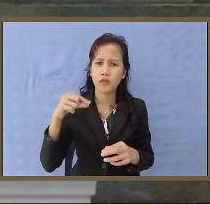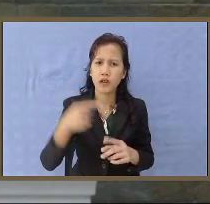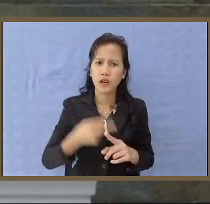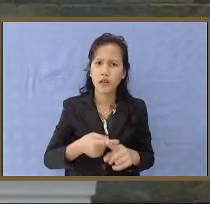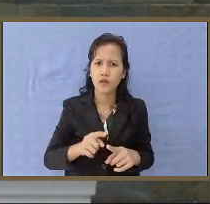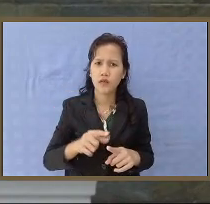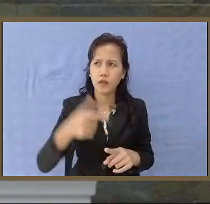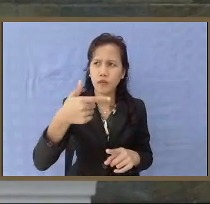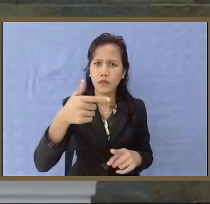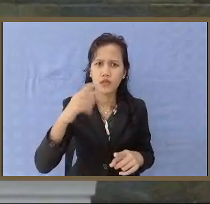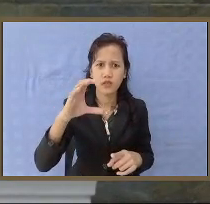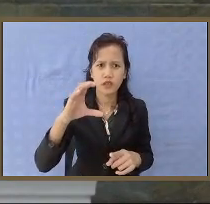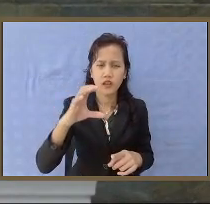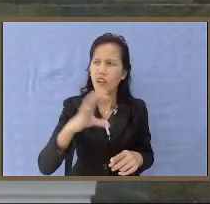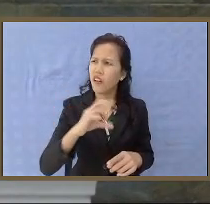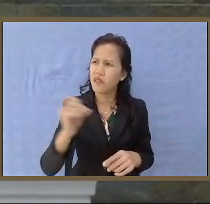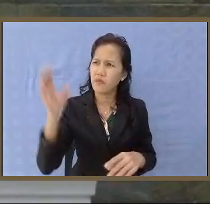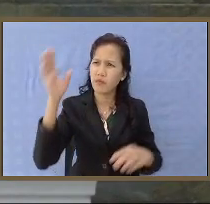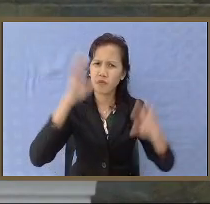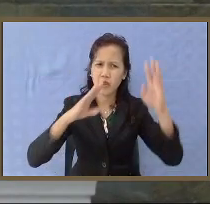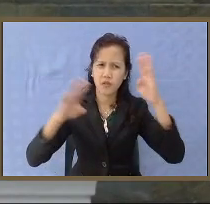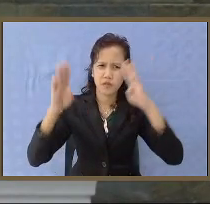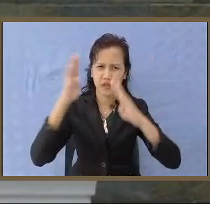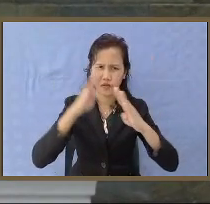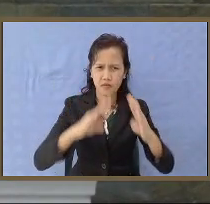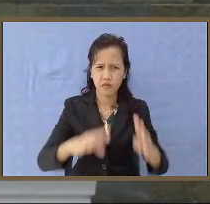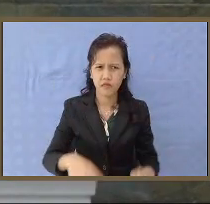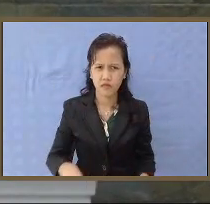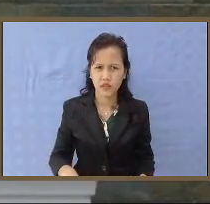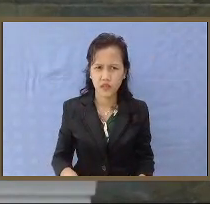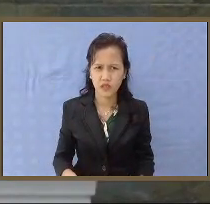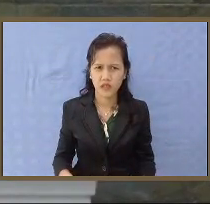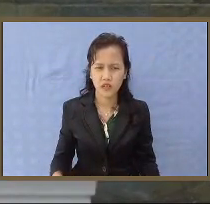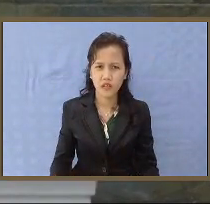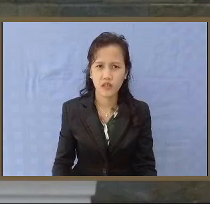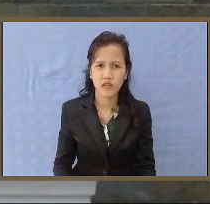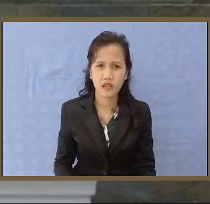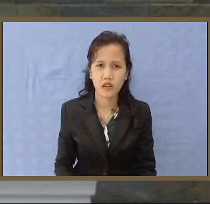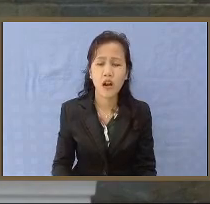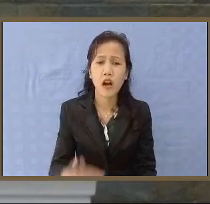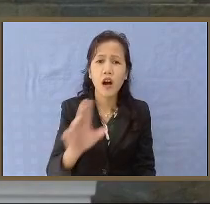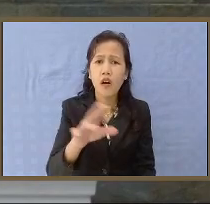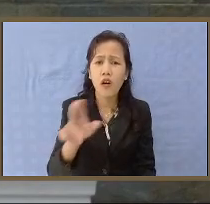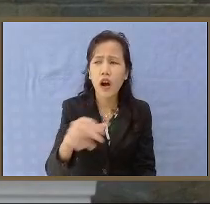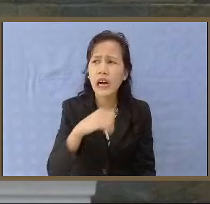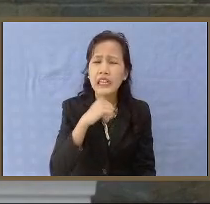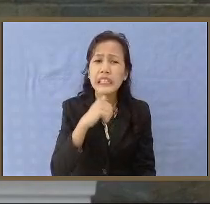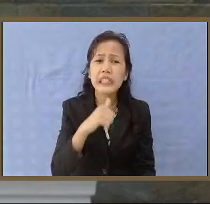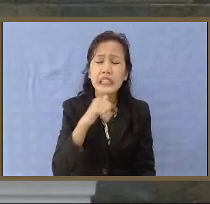kayo nakakarating. Hindi kayo dapat mag-leave sa original group chat ng church na ito.